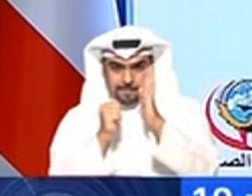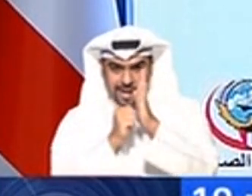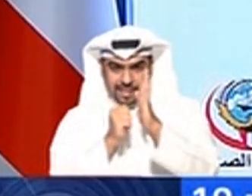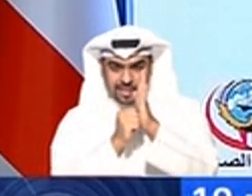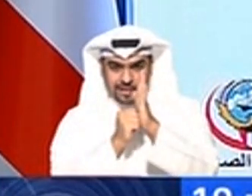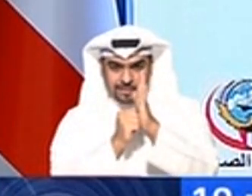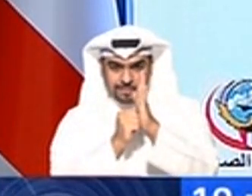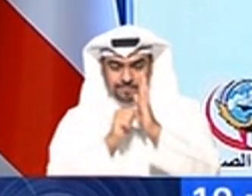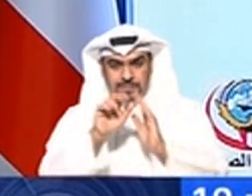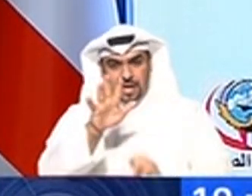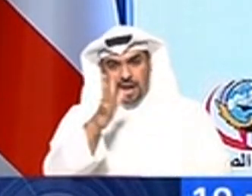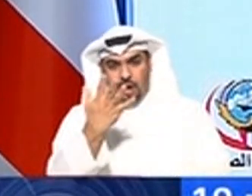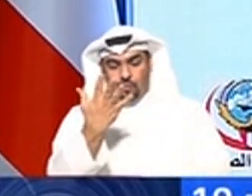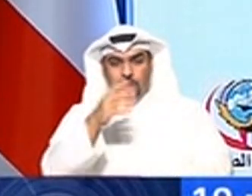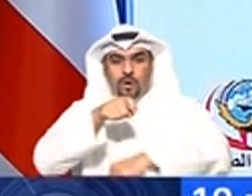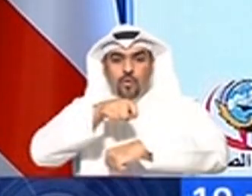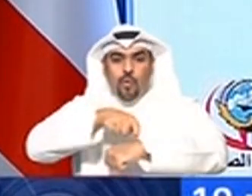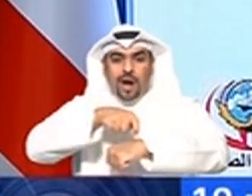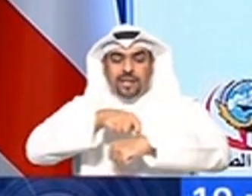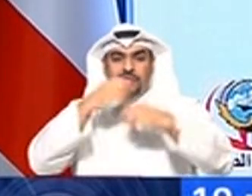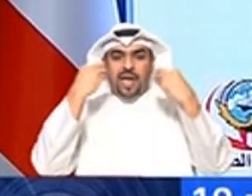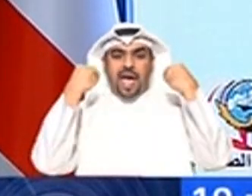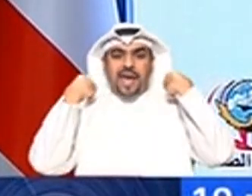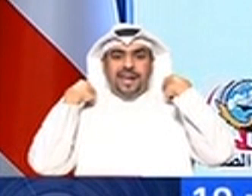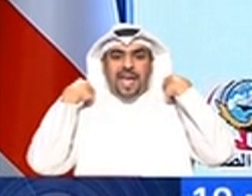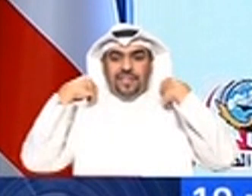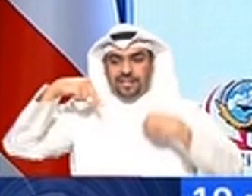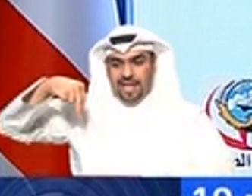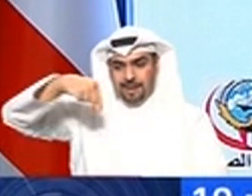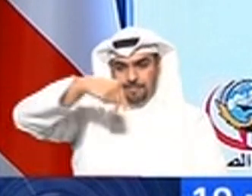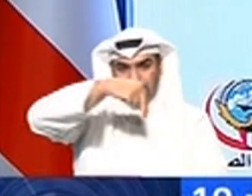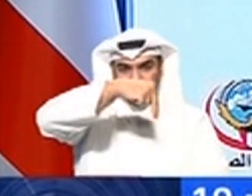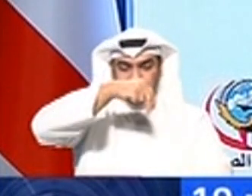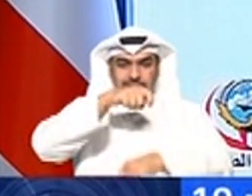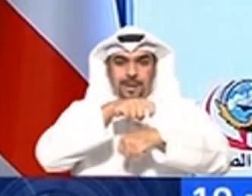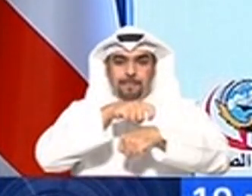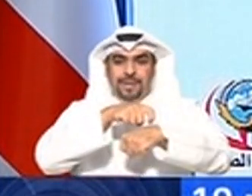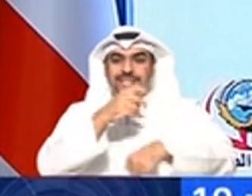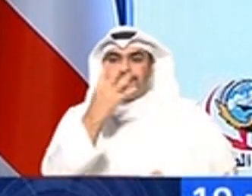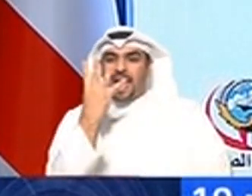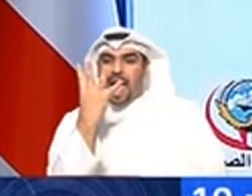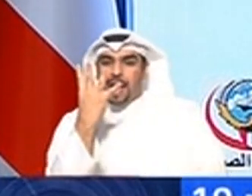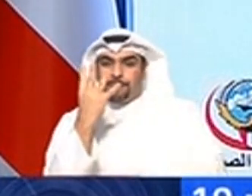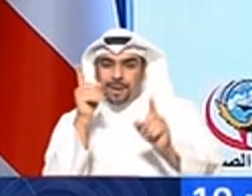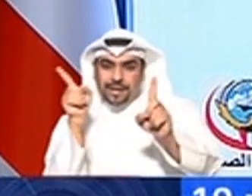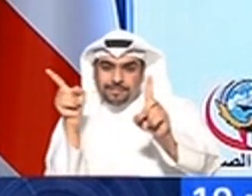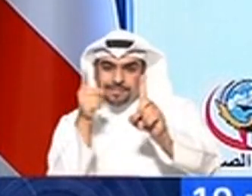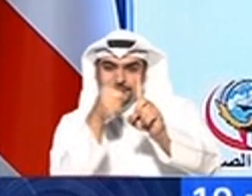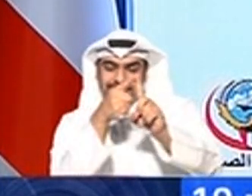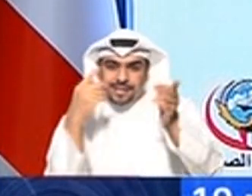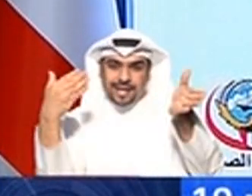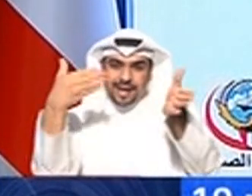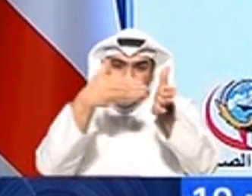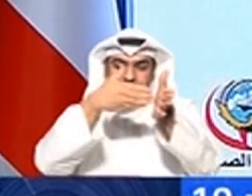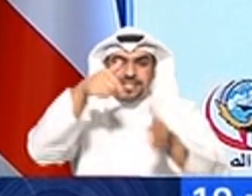الفترة المخصصة لممارسة رياضة المشي وهي من الساعة 4:30 عصرا وحتى 6:30